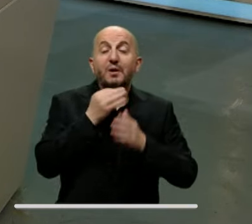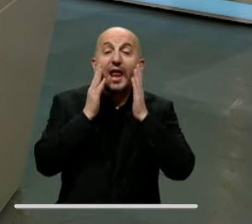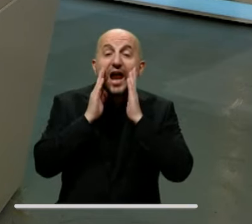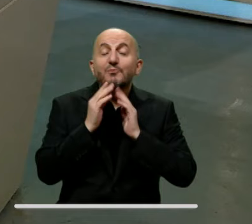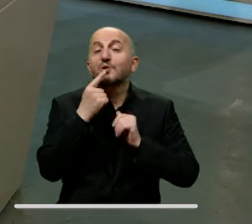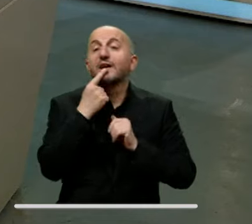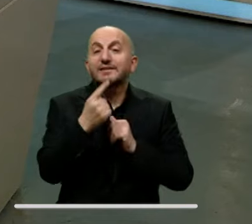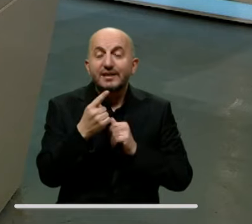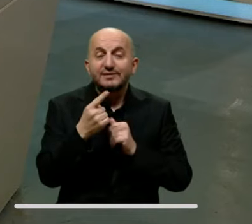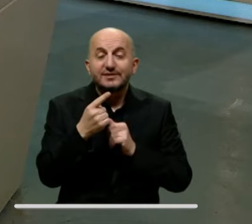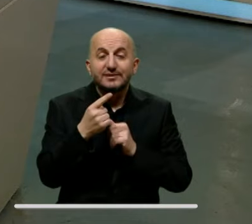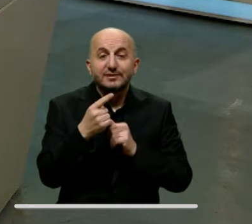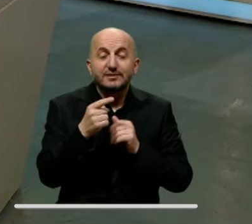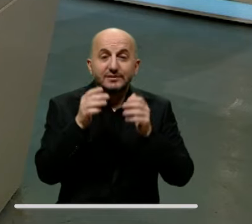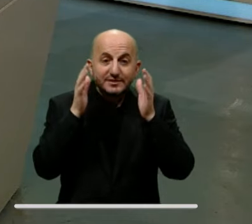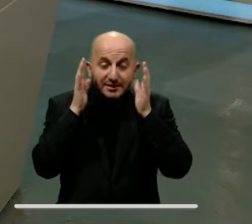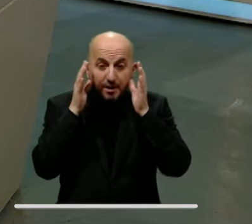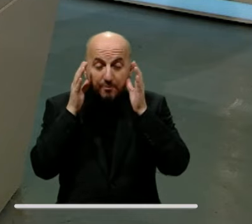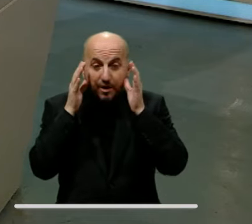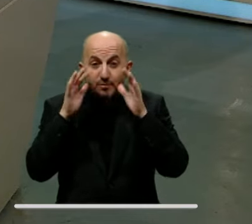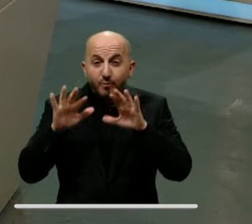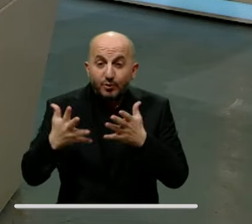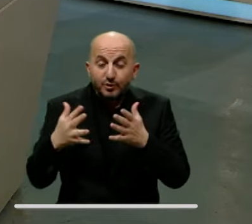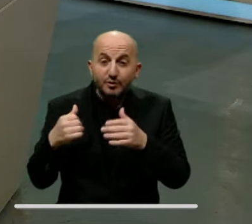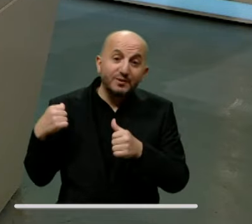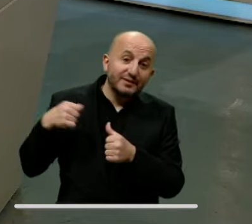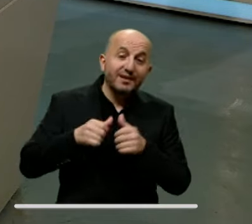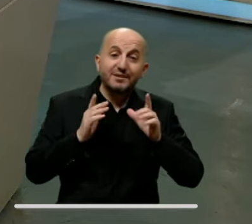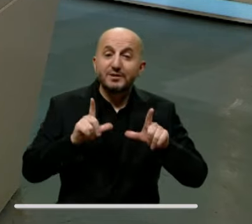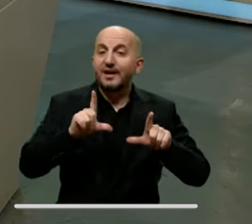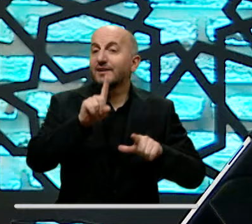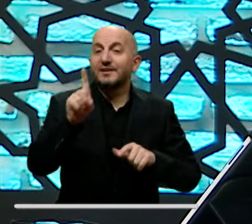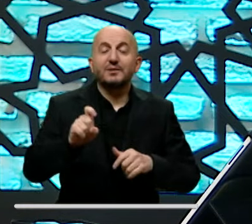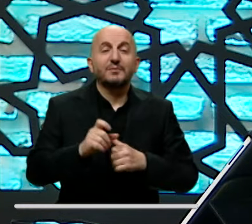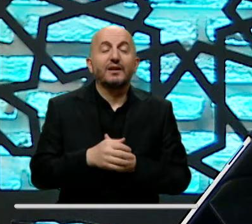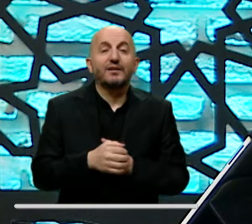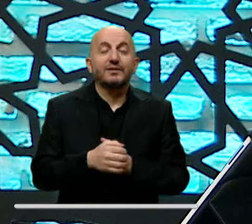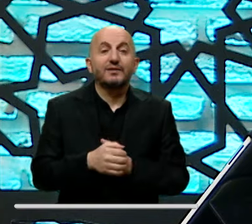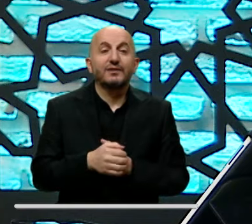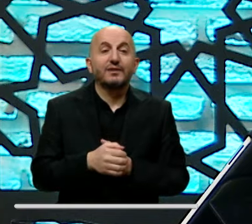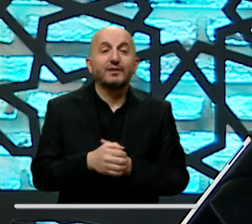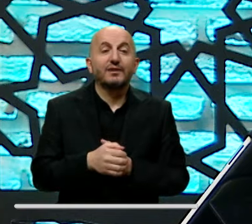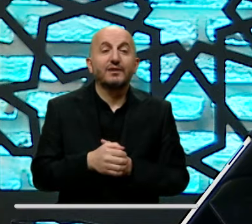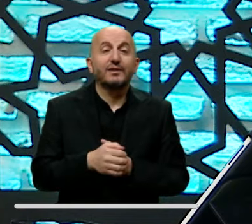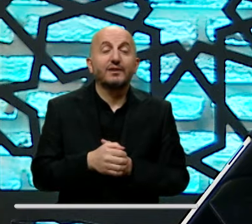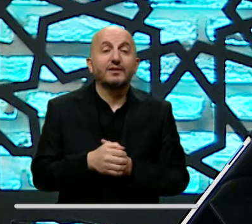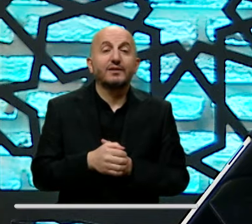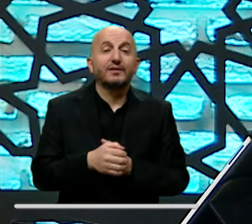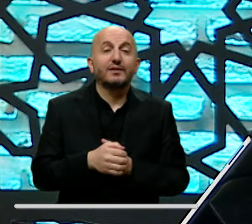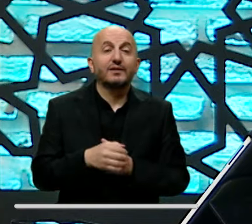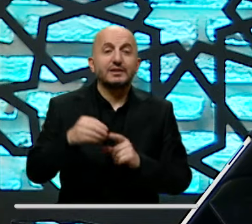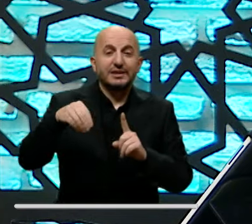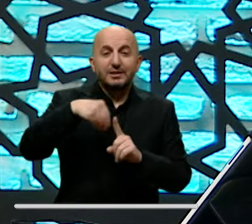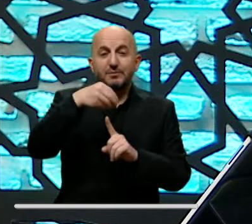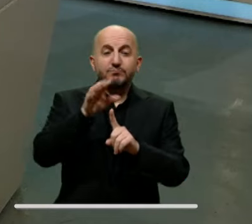derse namaz iade edilecek mi namaz bozulur mu bunu merak ettim hocam İmam mı hapşırıyor Hayır hayır İmam